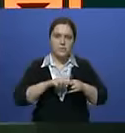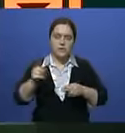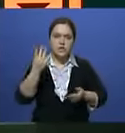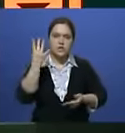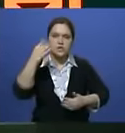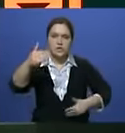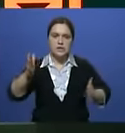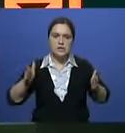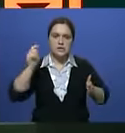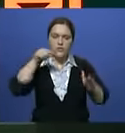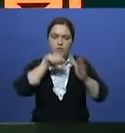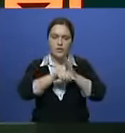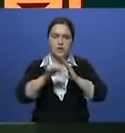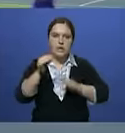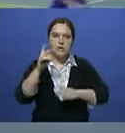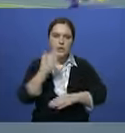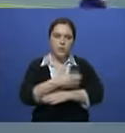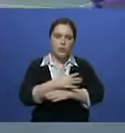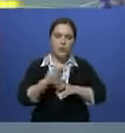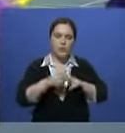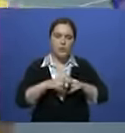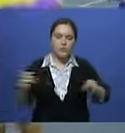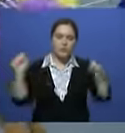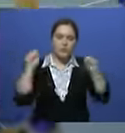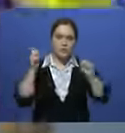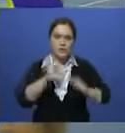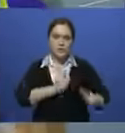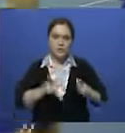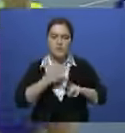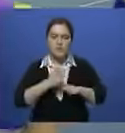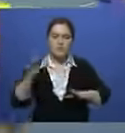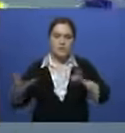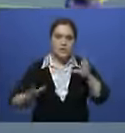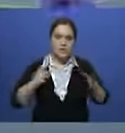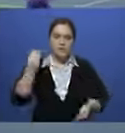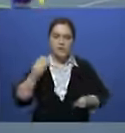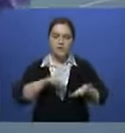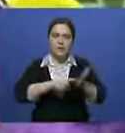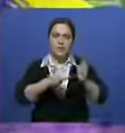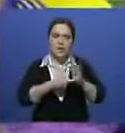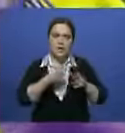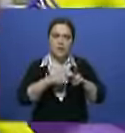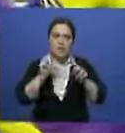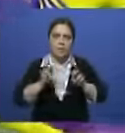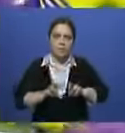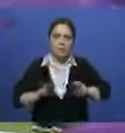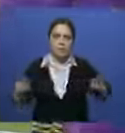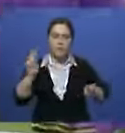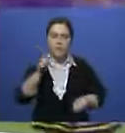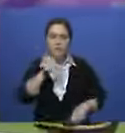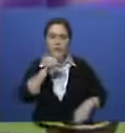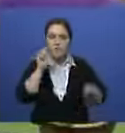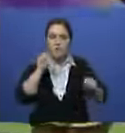теннисных внутри и четыре на улице для повышения уровня физической подготовки предусмотрены тренажёрные и игровые залы трибуны для зрителей